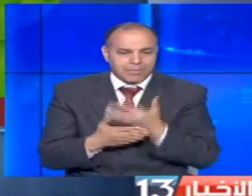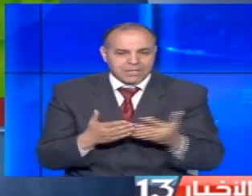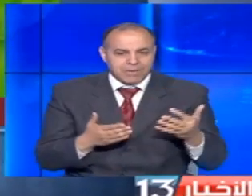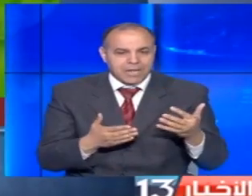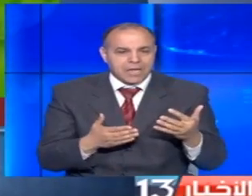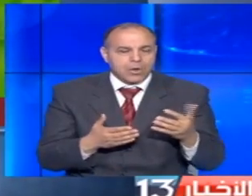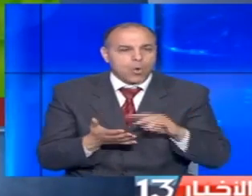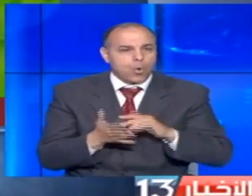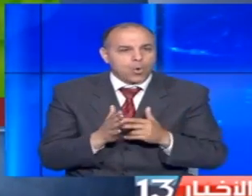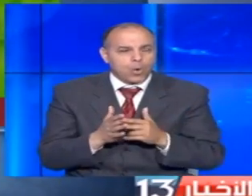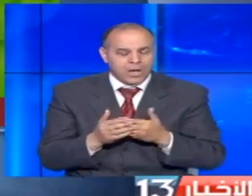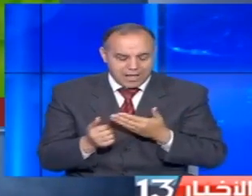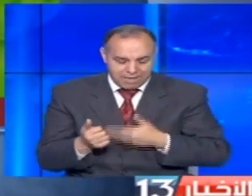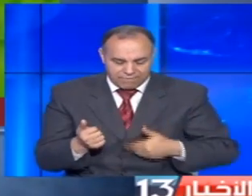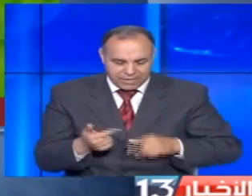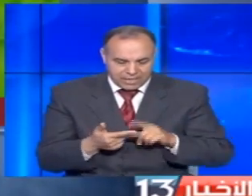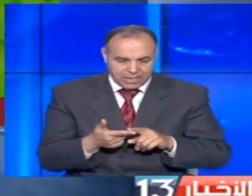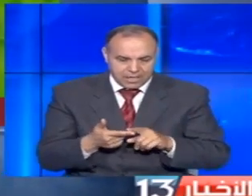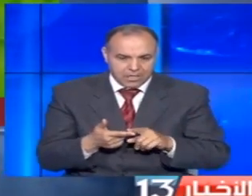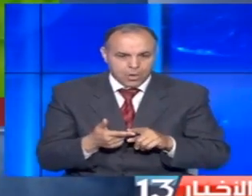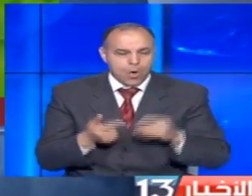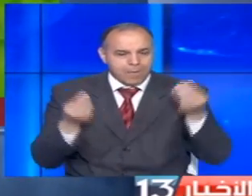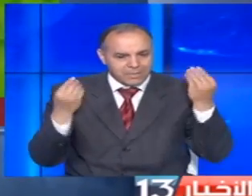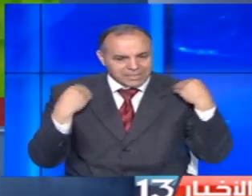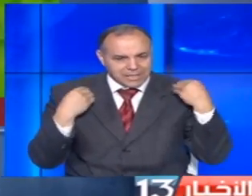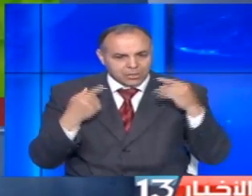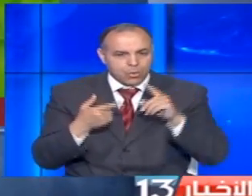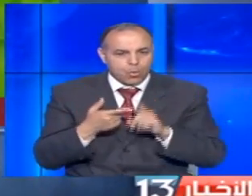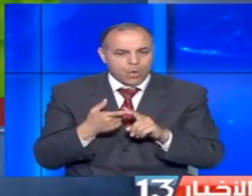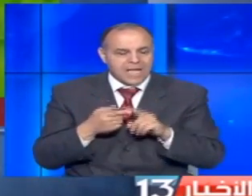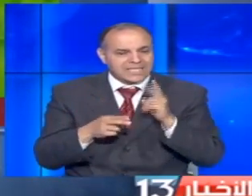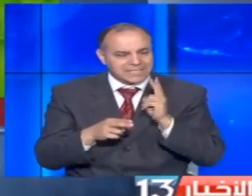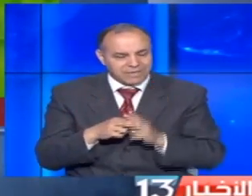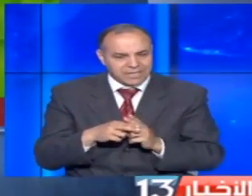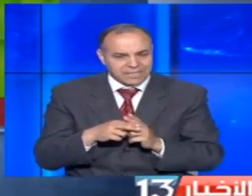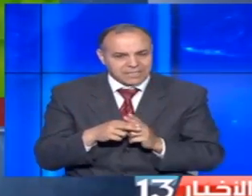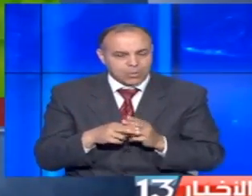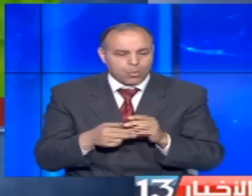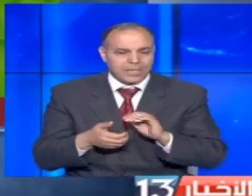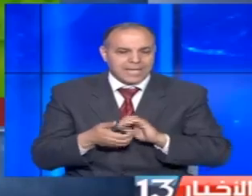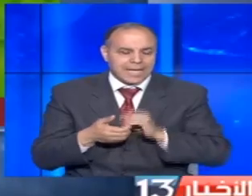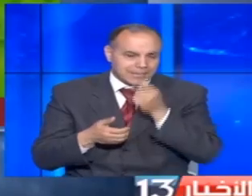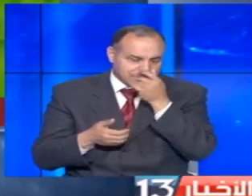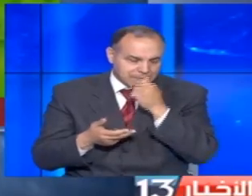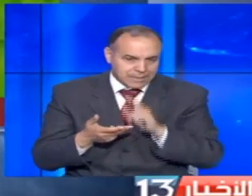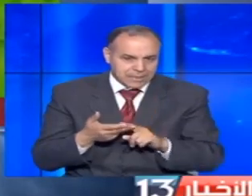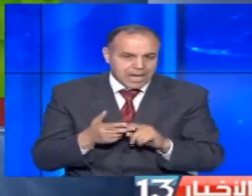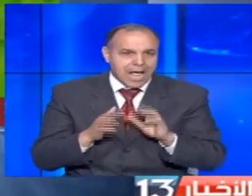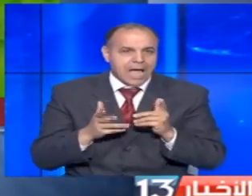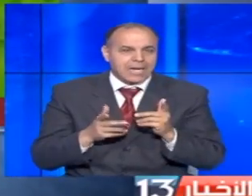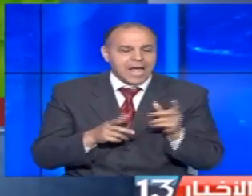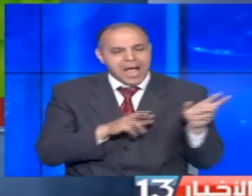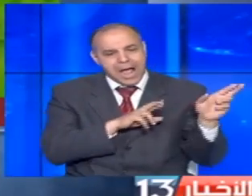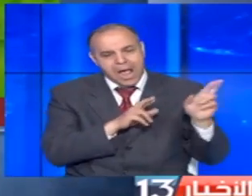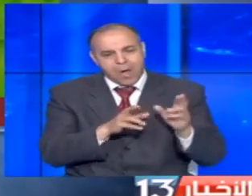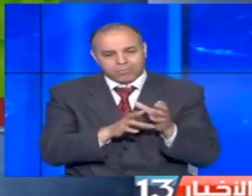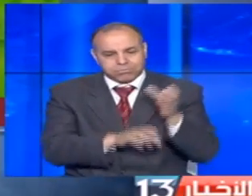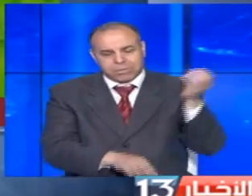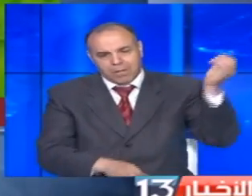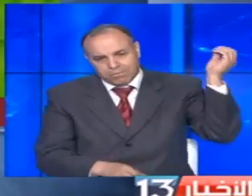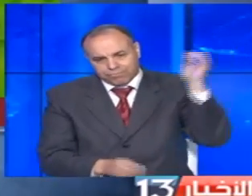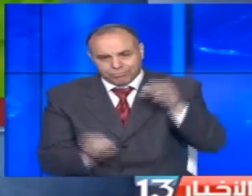دينار لكل من النادي الافريقي والنادي البنزرتي والنادي السفاقسي والاتحاد المنستيري من اجل العود في رمي